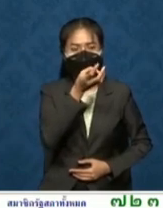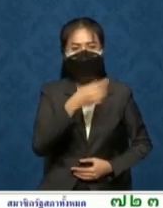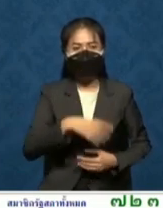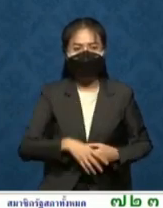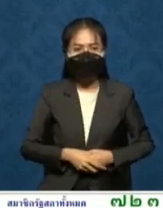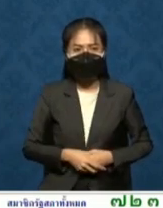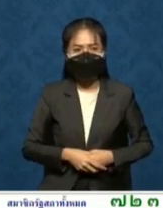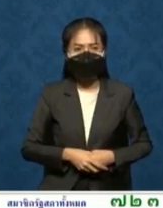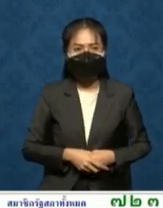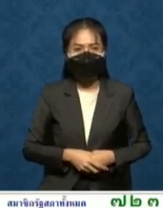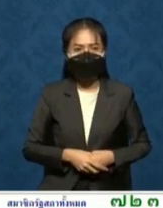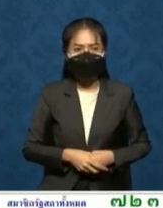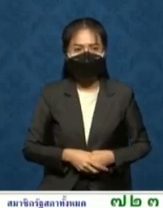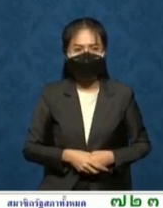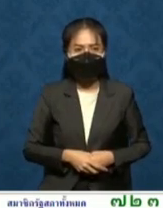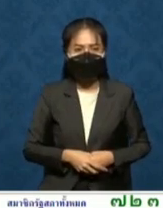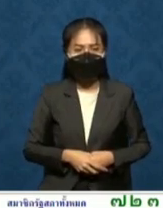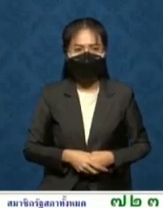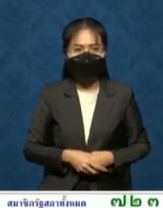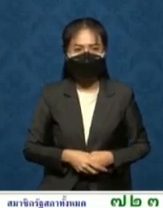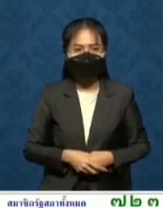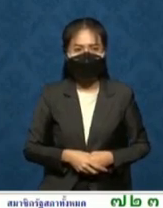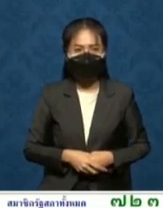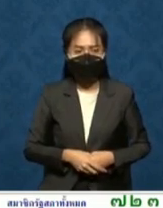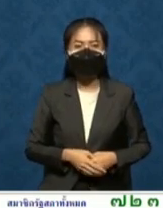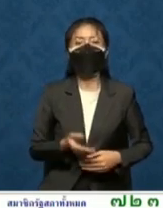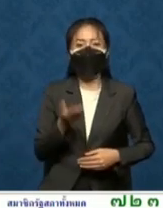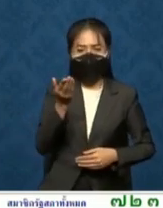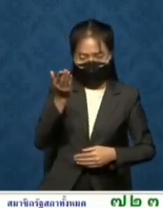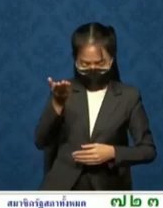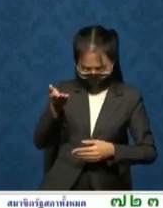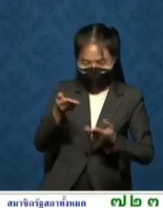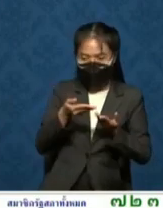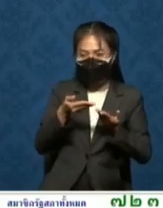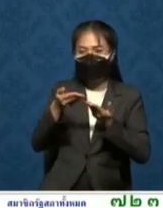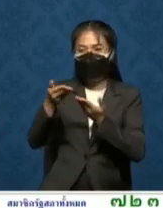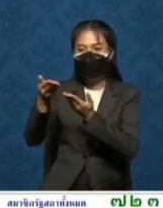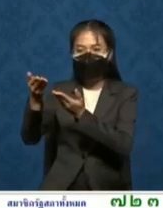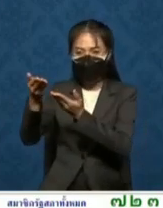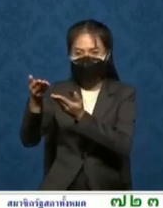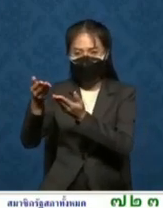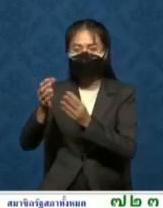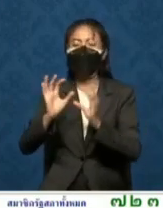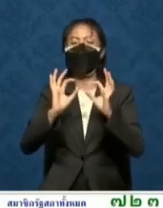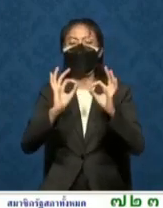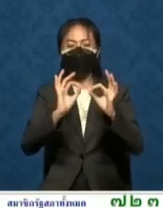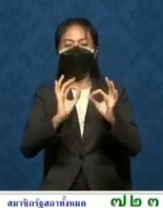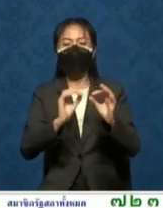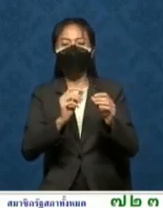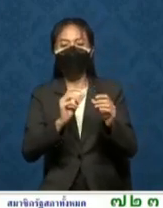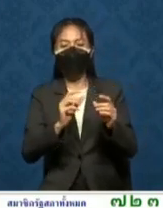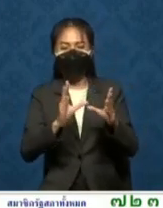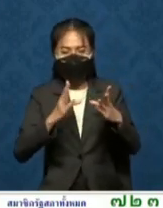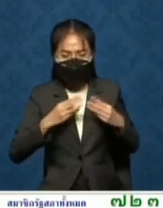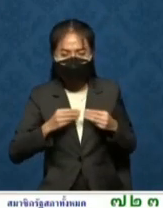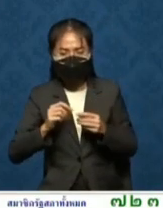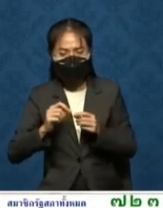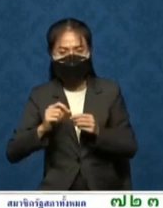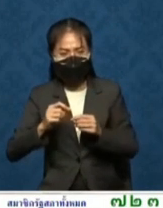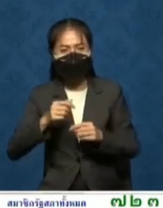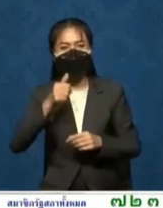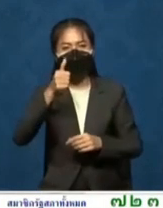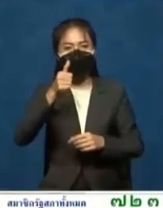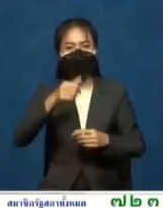สริฐพงศ์อยู่ในห้องประชุมนี้นะครับอย่างน้อย ยินดีถอนครับท่านประธานครับ ถอนนะครับครับ ท่านประธานครับท่านประธาน